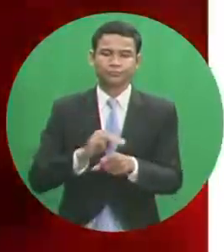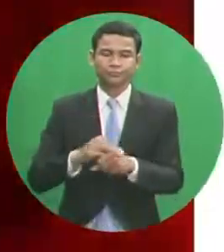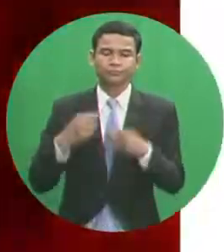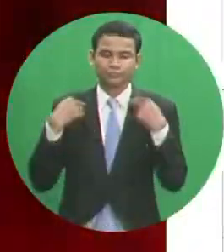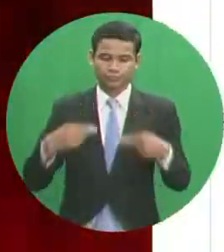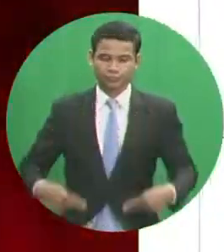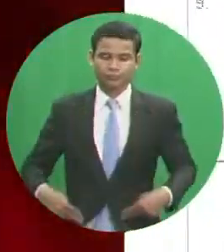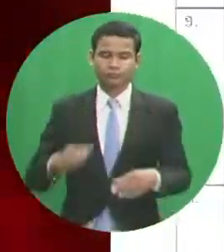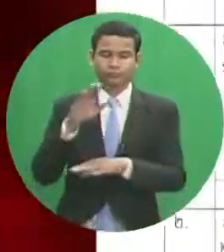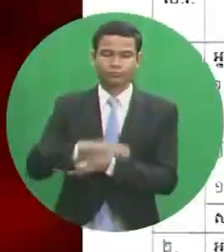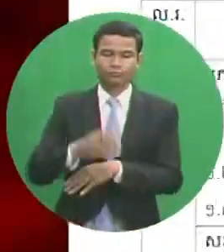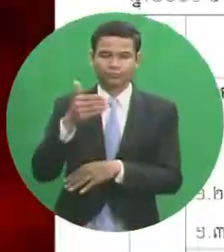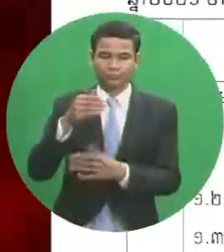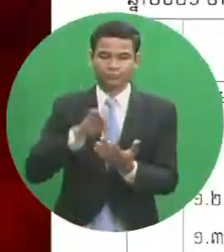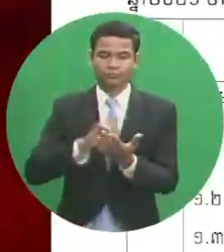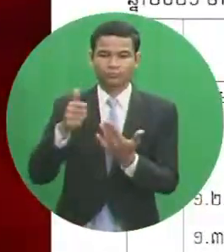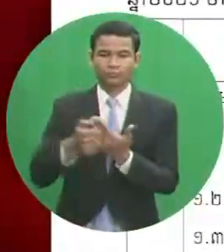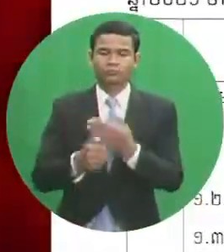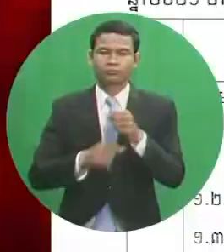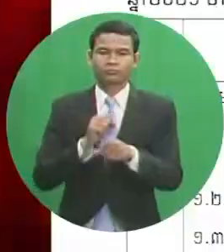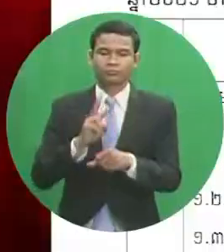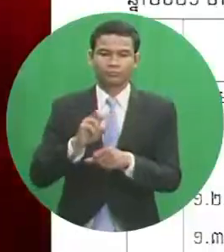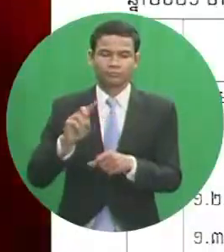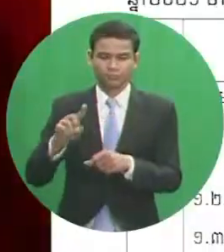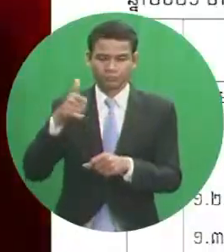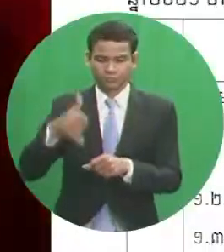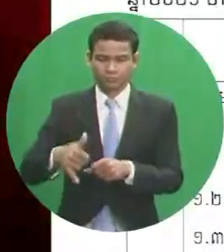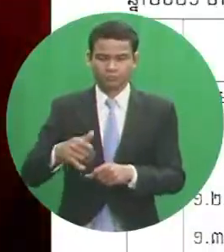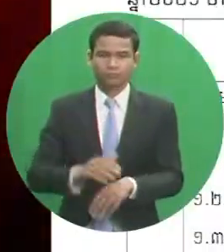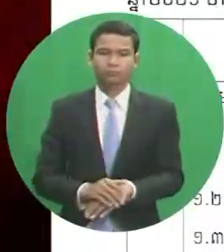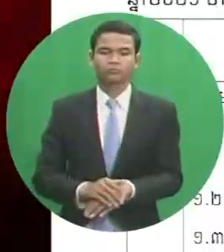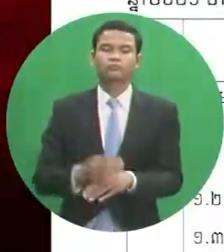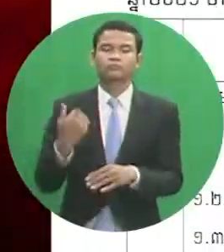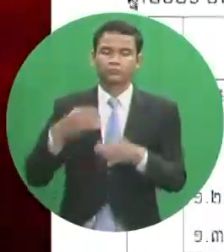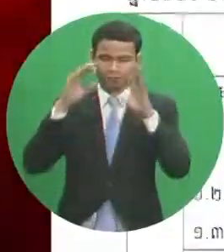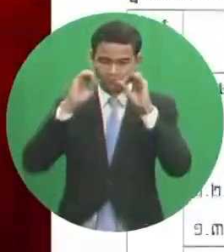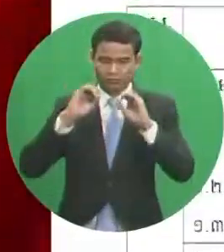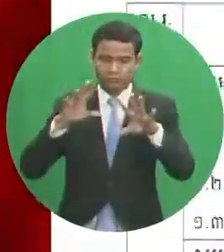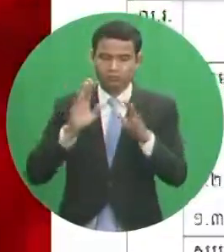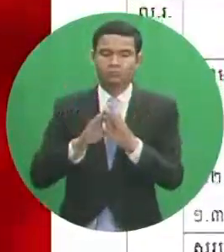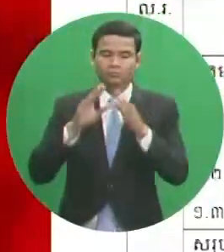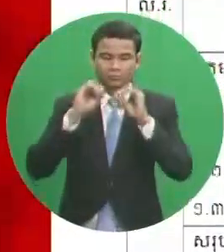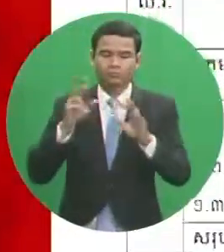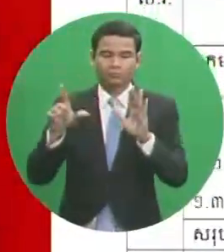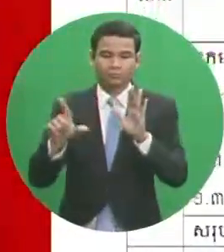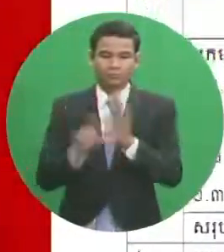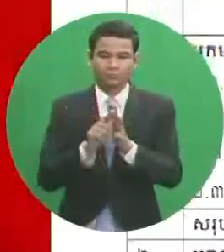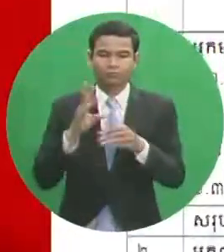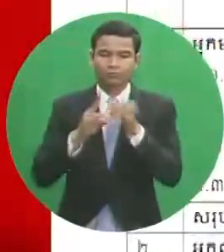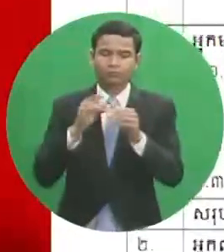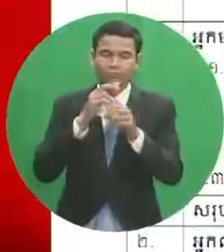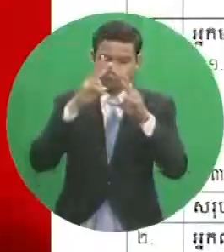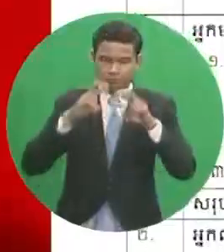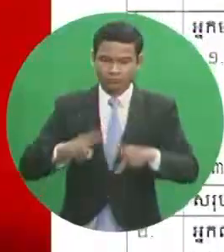បាលនៅរុស្ស៊ីថ្ងៃទី9ខែមីនាឆ្នាំ2021នេះបានចេញសេចក្តីប្រកាសព័ត៌មានបញ្ជាក់ពីការបន្តរ